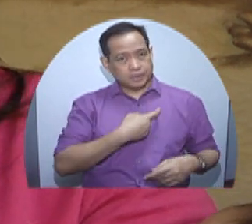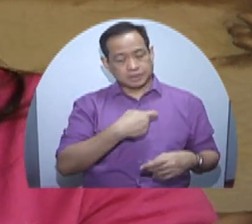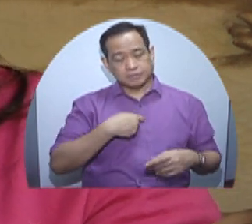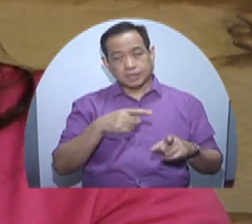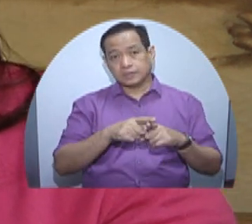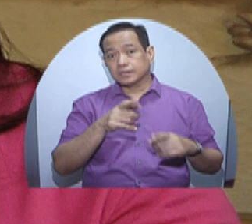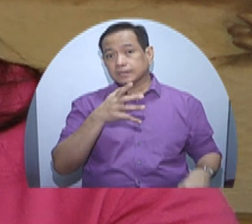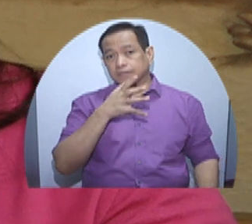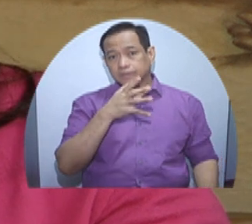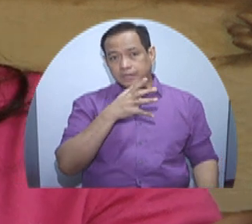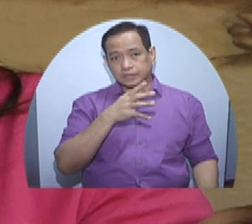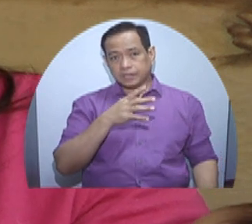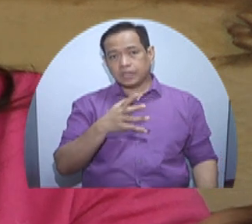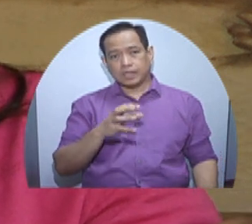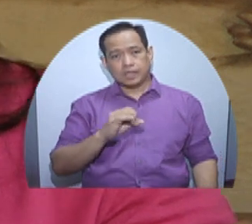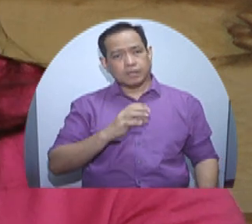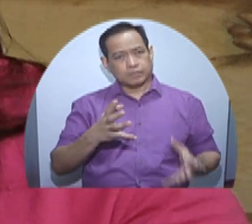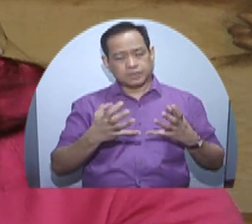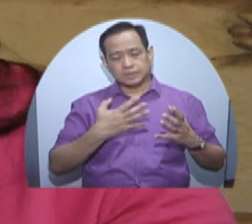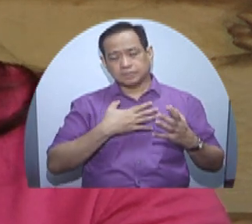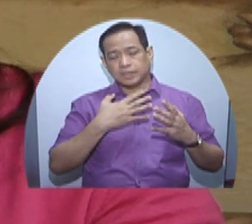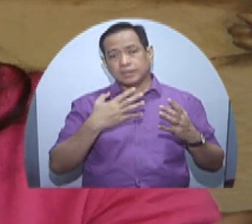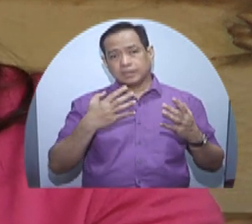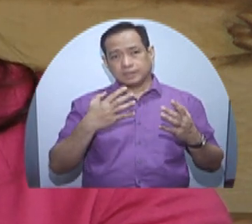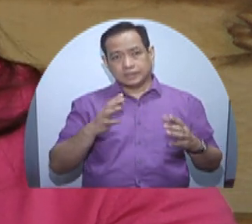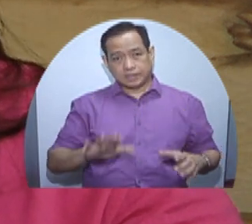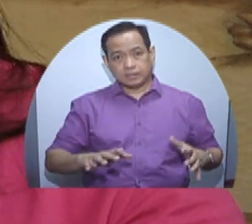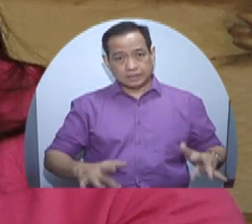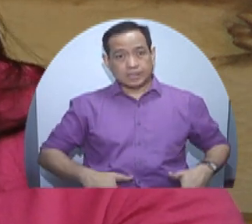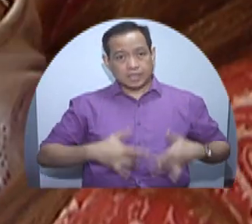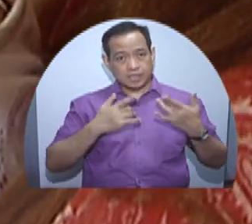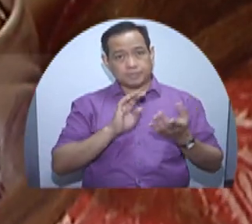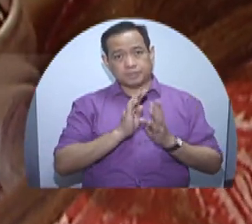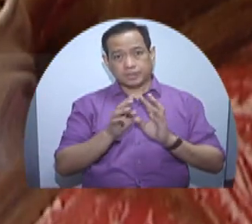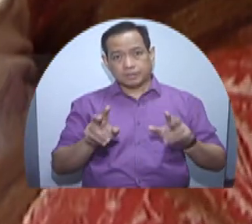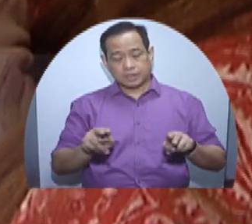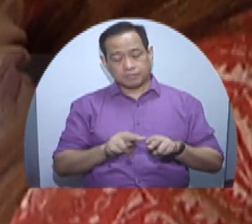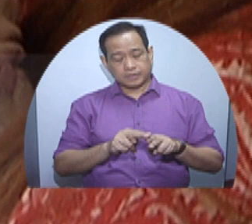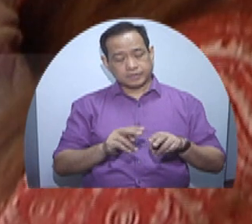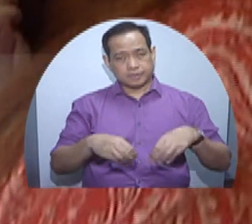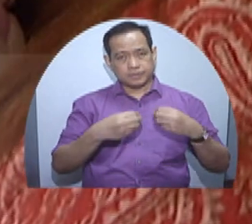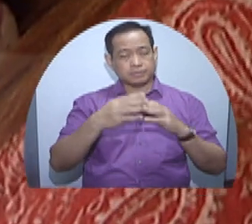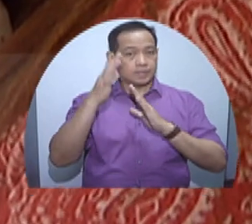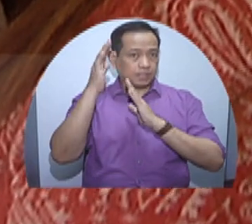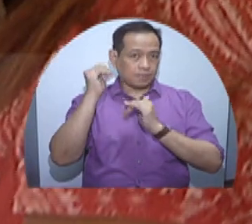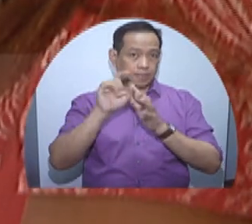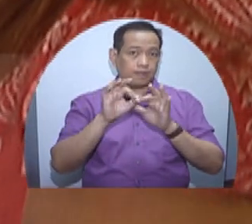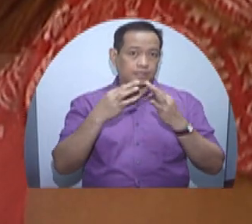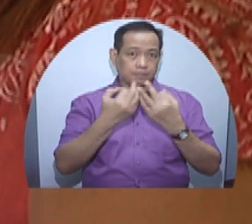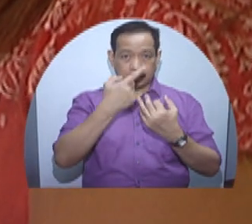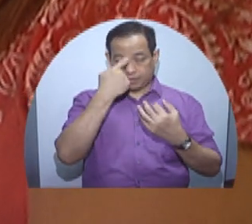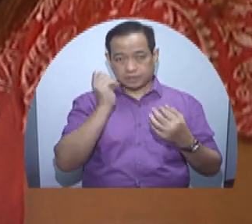bilang ina. Gusto ko po yung maging normal din po yung buhay ng anak ko. Nabigyan ng pag-asa ang pamilya na